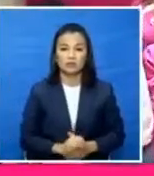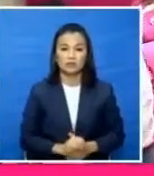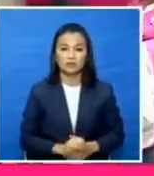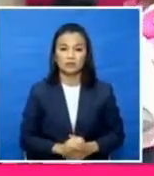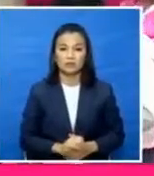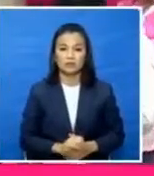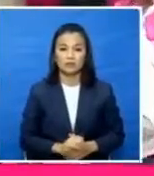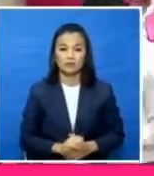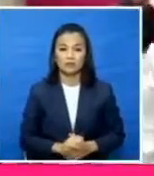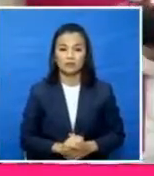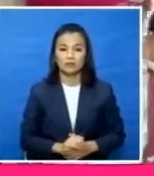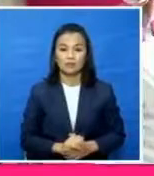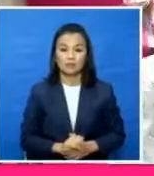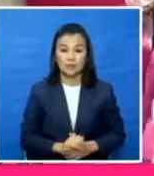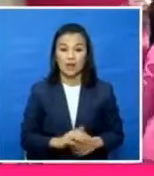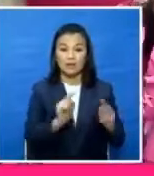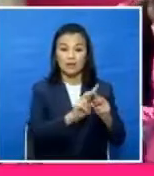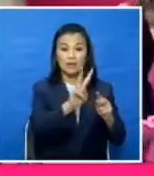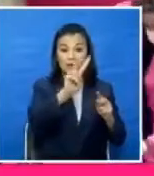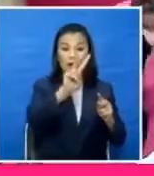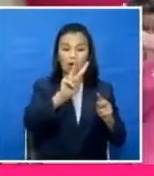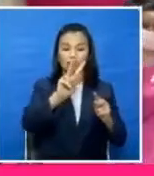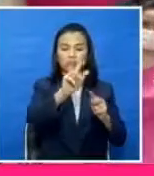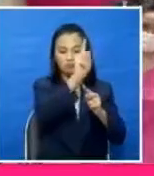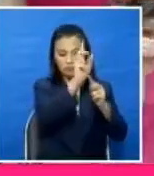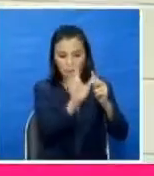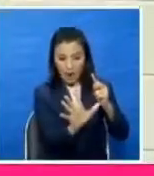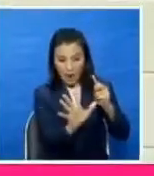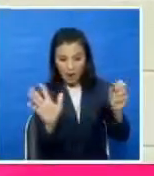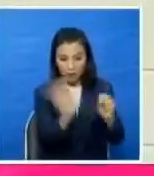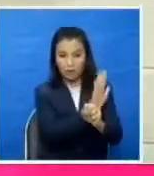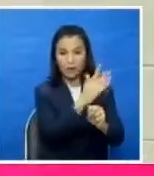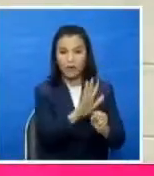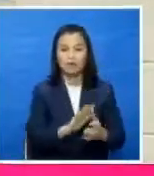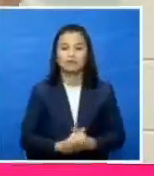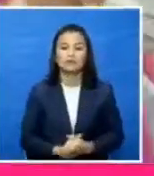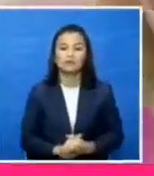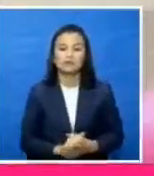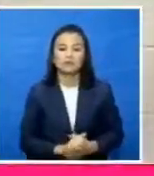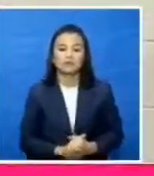ได้ทำการออกรางวัลอันดับที่2ครบ5ครั้งแล้วค่ะ